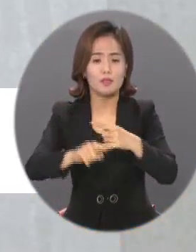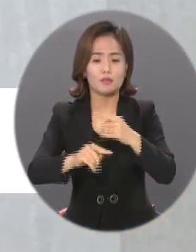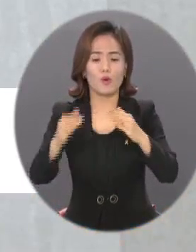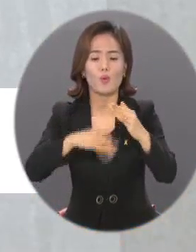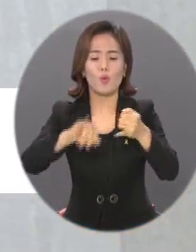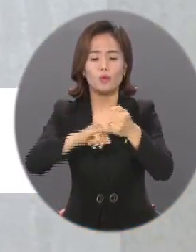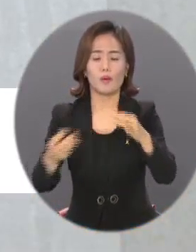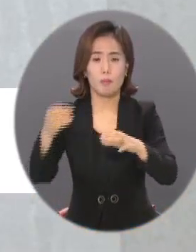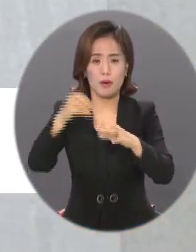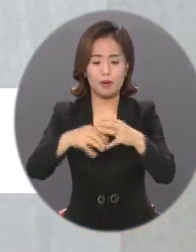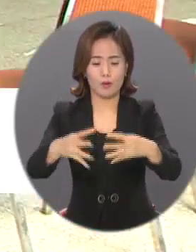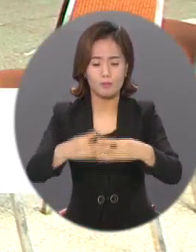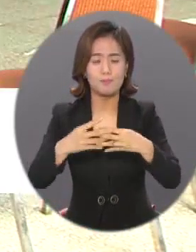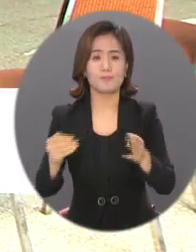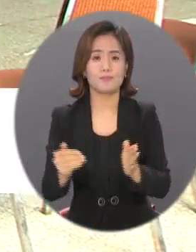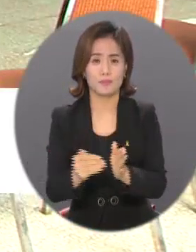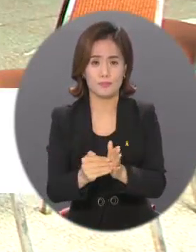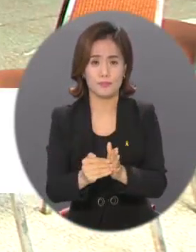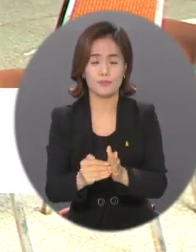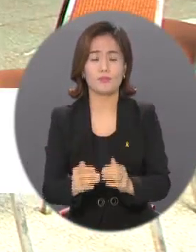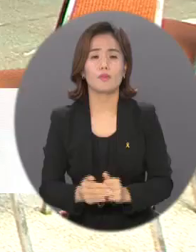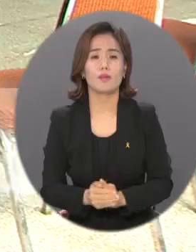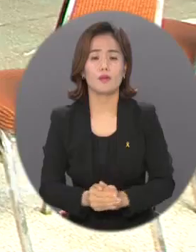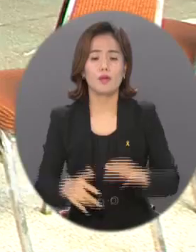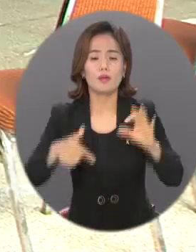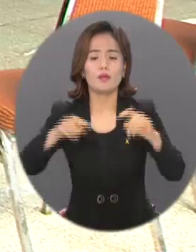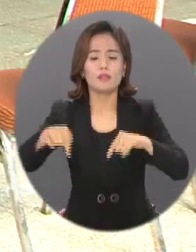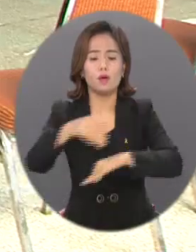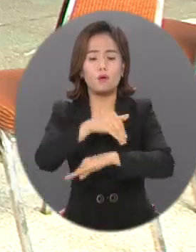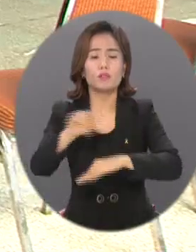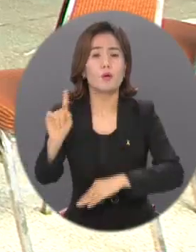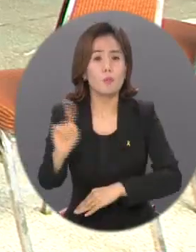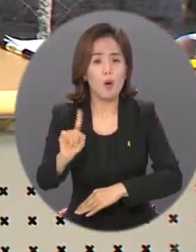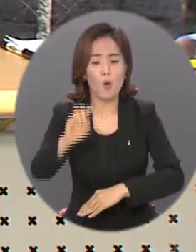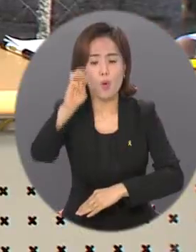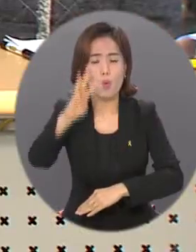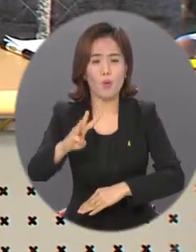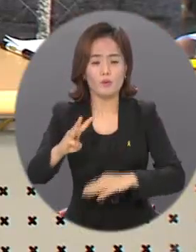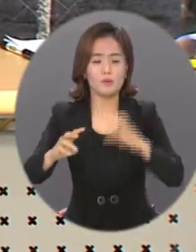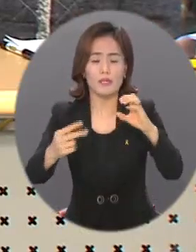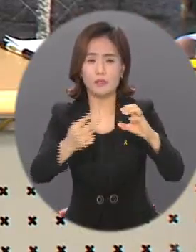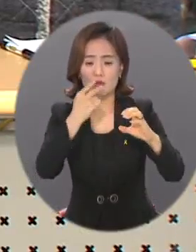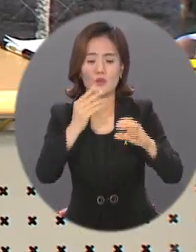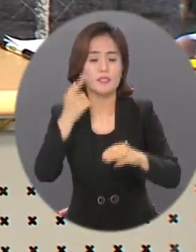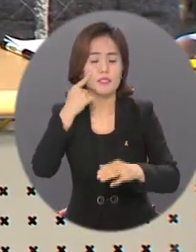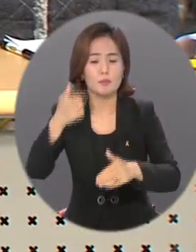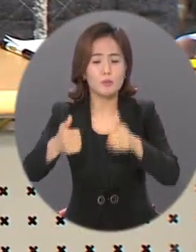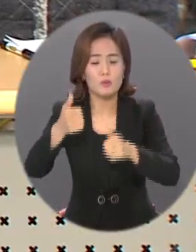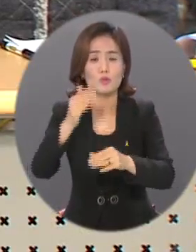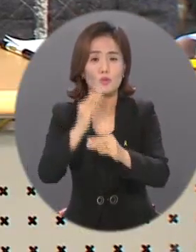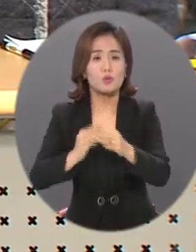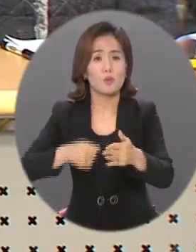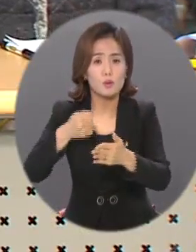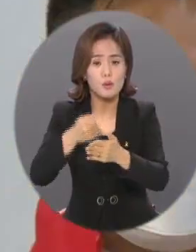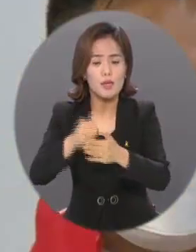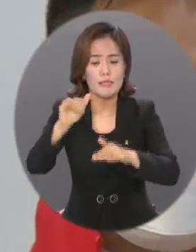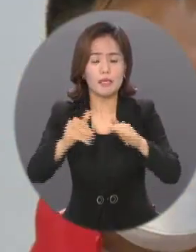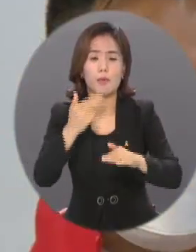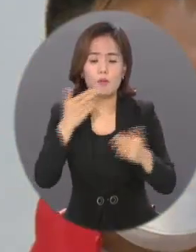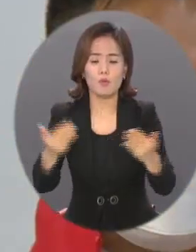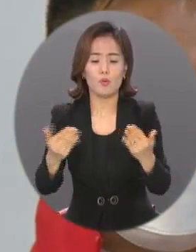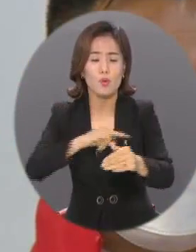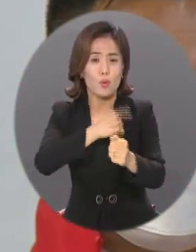공약에 반영하기로 협약했습니다. 10개 정책에는 광주를 탄소중립 시범도시로 지정하고 차별